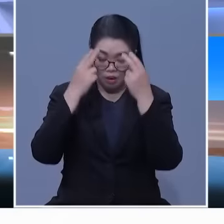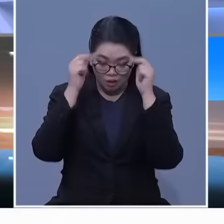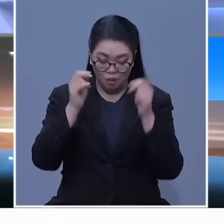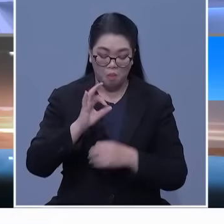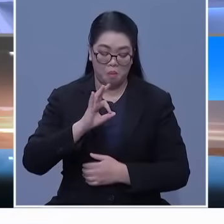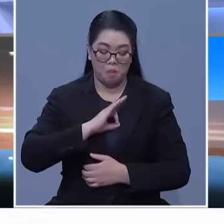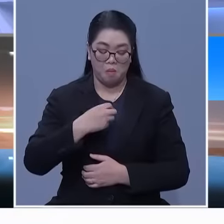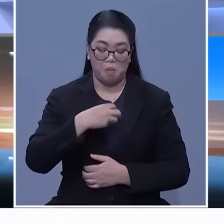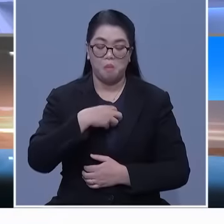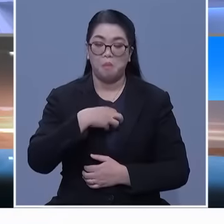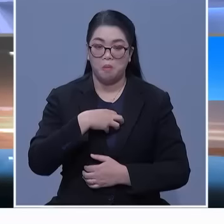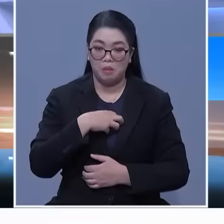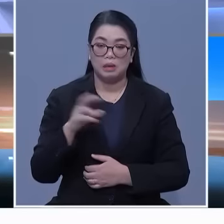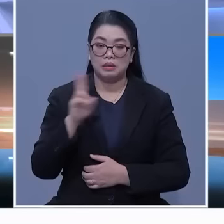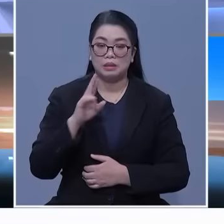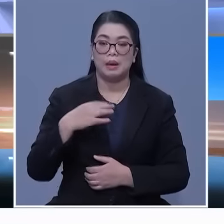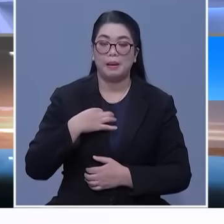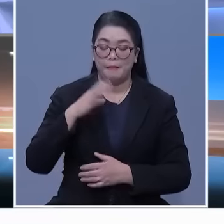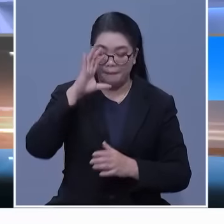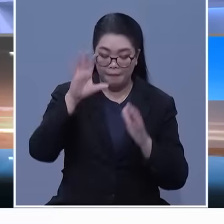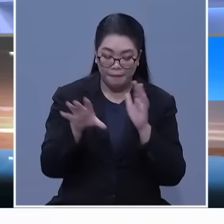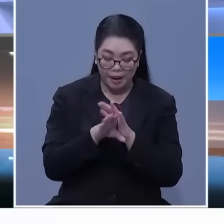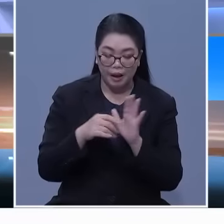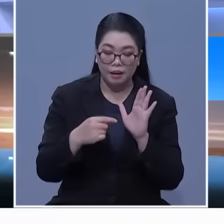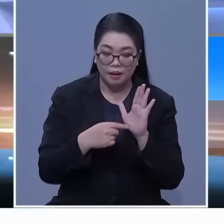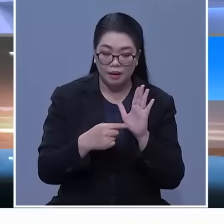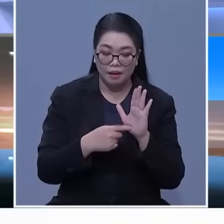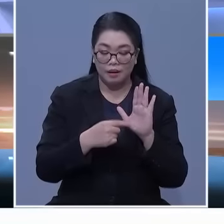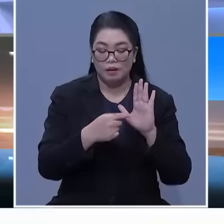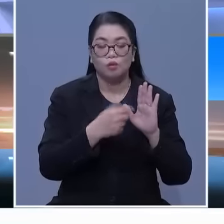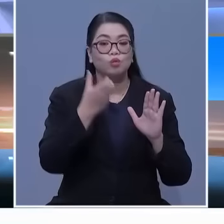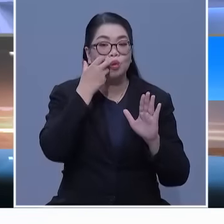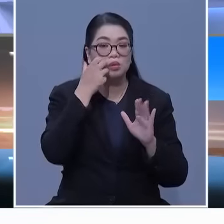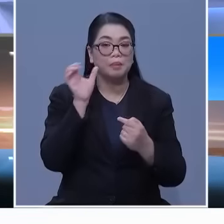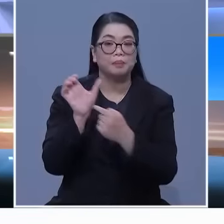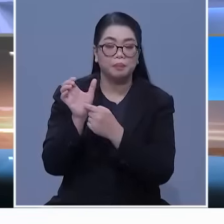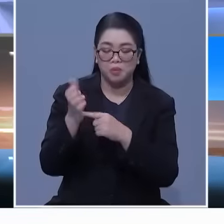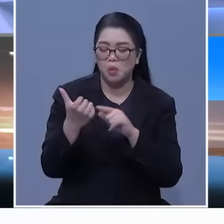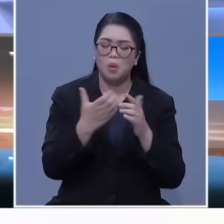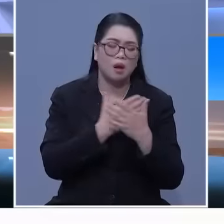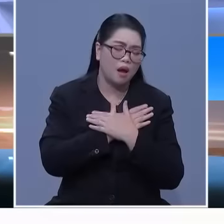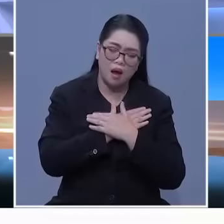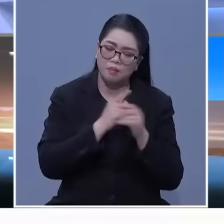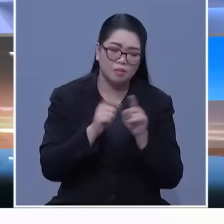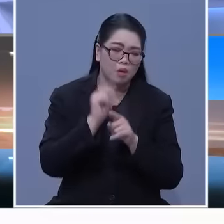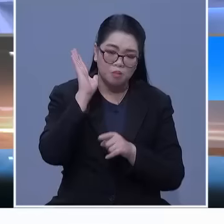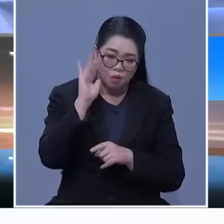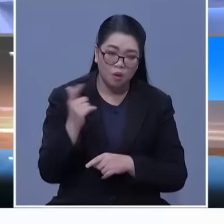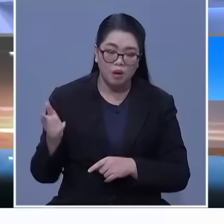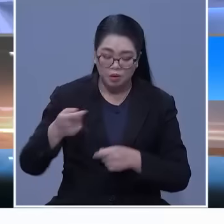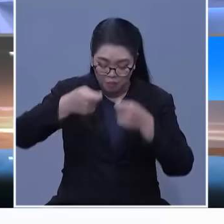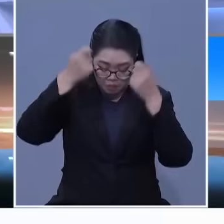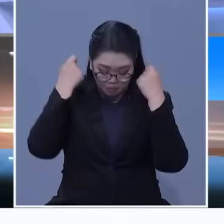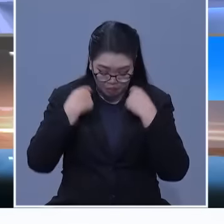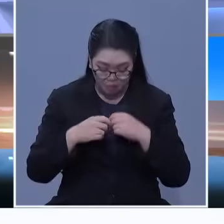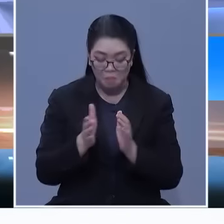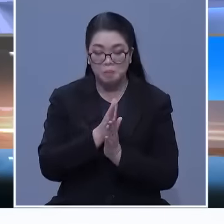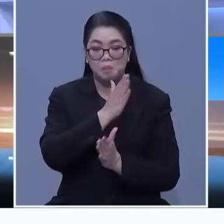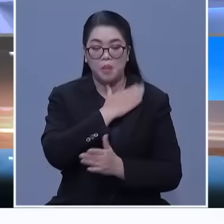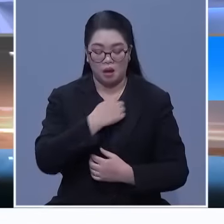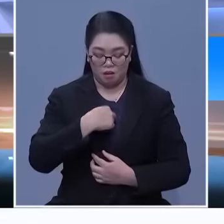ใช่มาคู่กัน คุณปรินาเนี่ยใช้ภาพลุงป้อมเป็นภาพโปรไฟล์หน้าจอมือถือเลย รักมาก ส่วนคุณศิระเนี่ยมีหลวงพ่อป้อมเป็นพระ